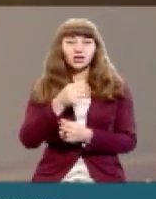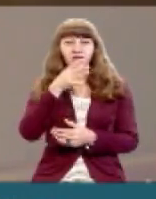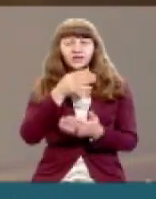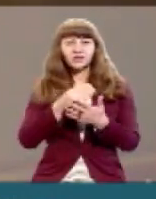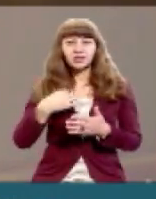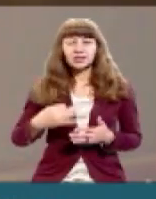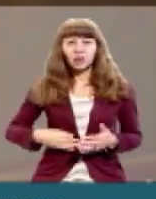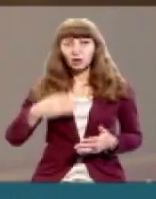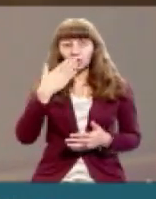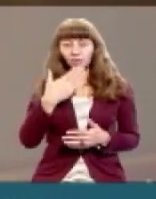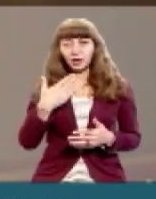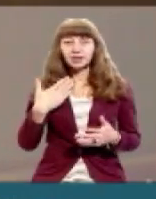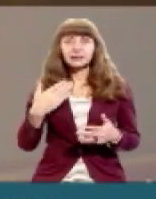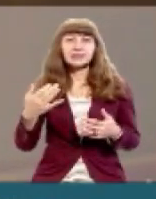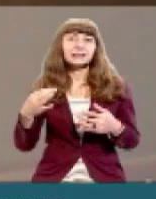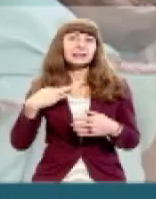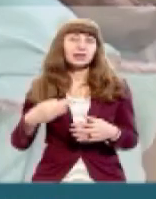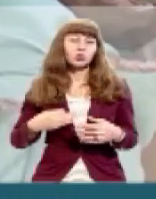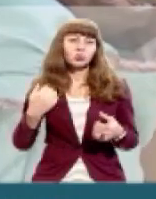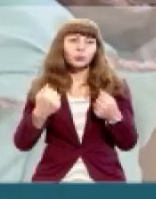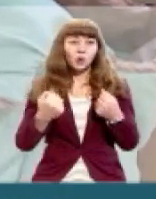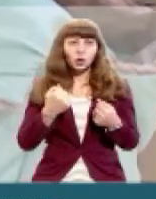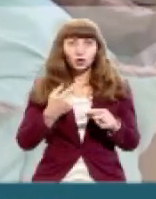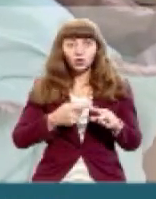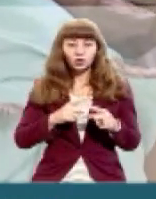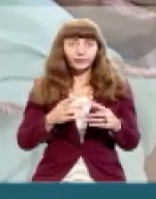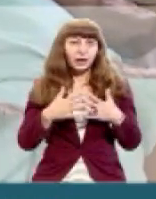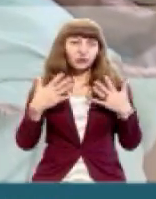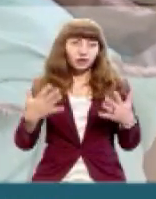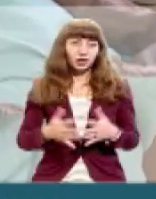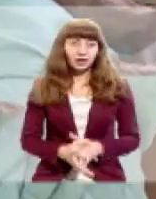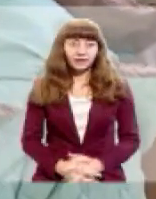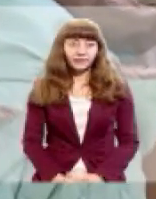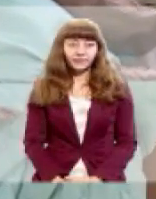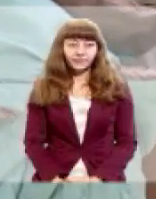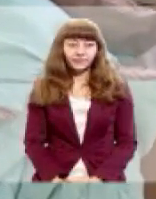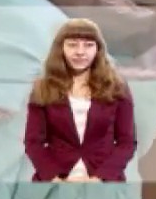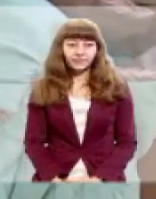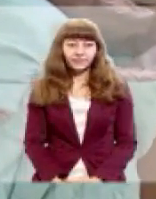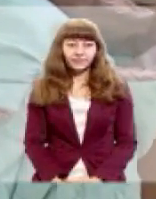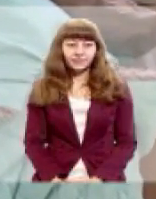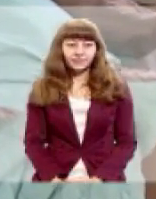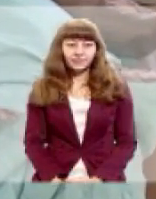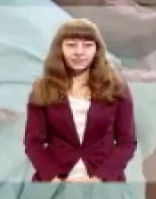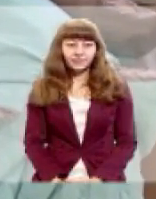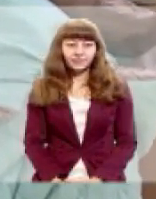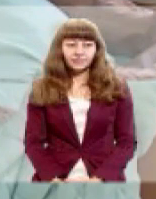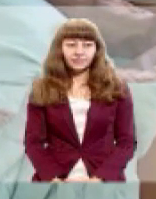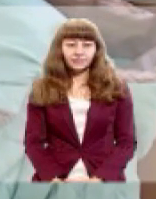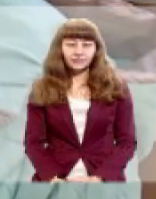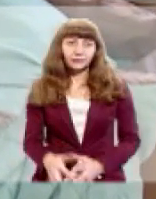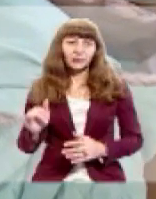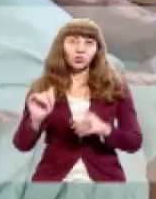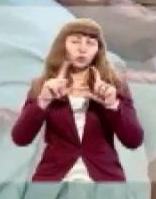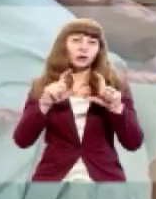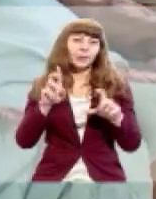өзі таңдаған жолда жақсы маман боларына кәміл сенеді. Университет больших возможностей, перспектив. Байтұрсынов университеті үлкен қадамдарға жол